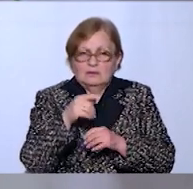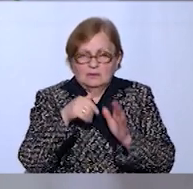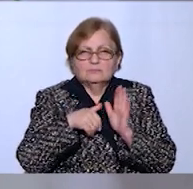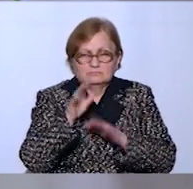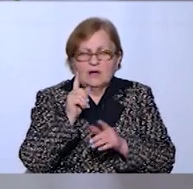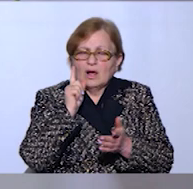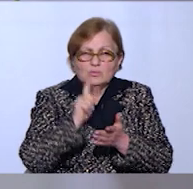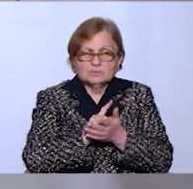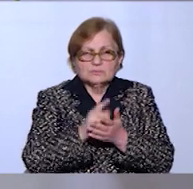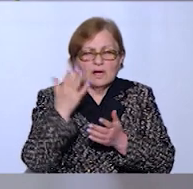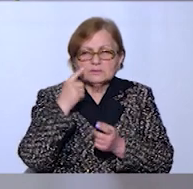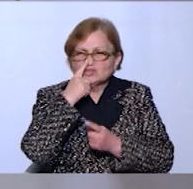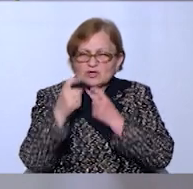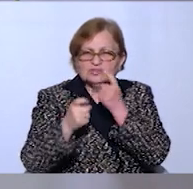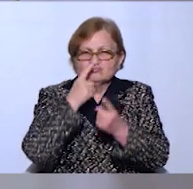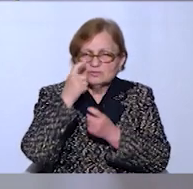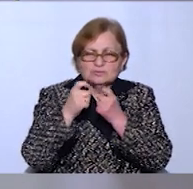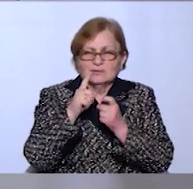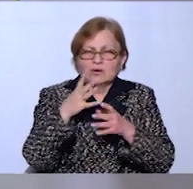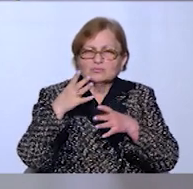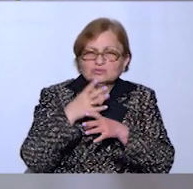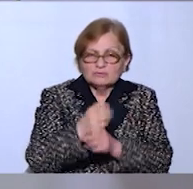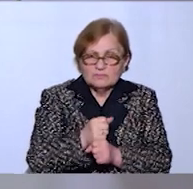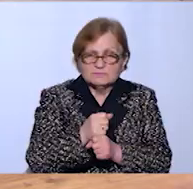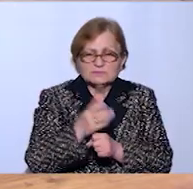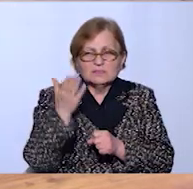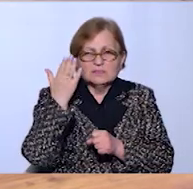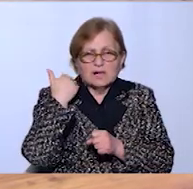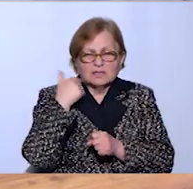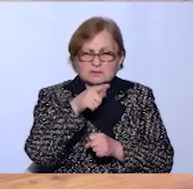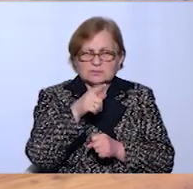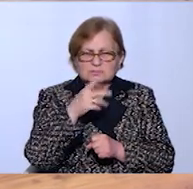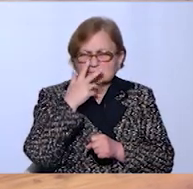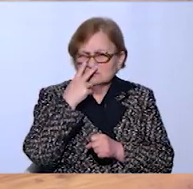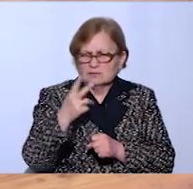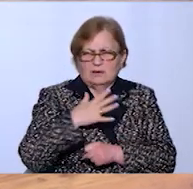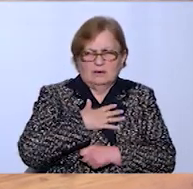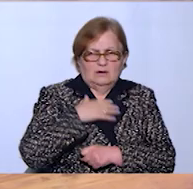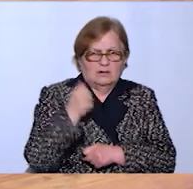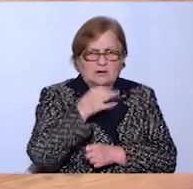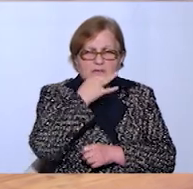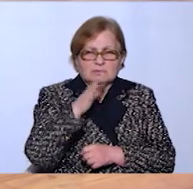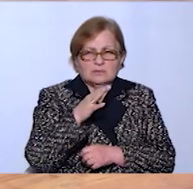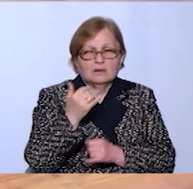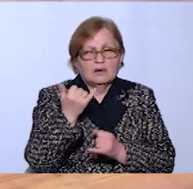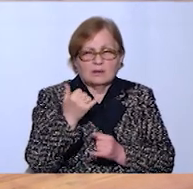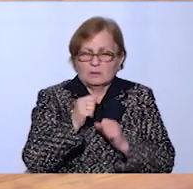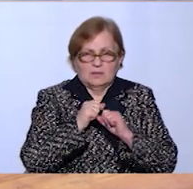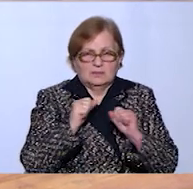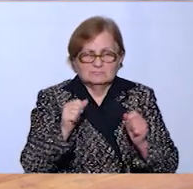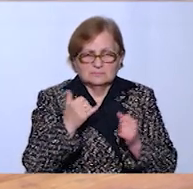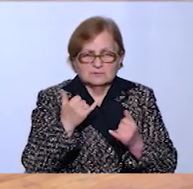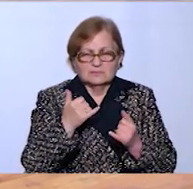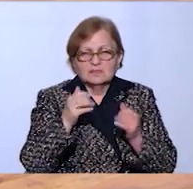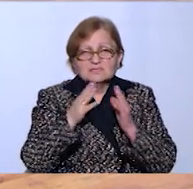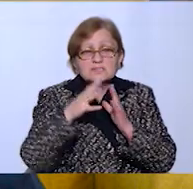ისე როგორც ბატუტი. მეორე მშობელი აძლევს ამის უფლებას შვილს, იმიტომ რომ ბავშვებს ჭირდებათ რაღაცა გარკვეული